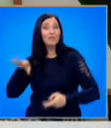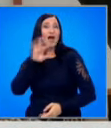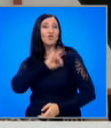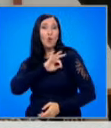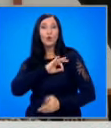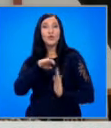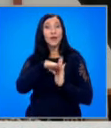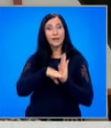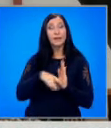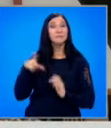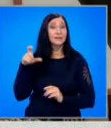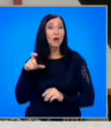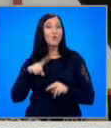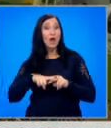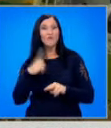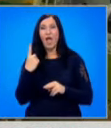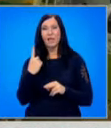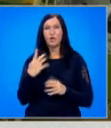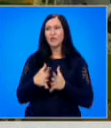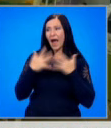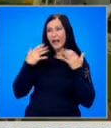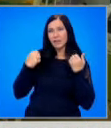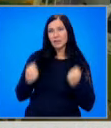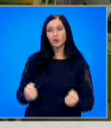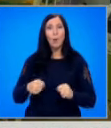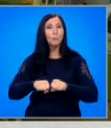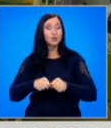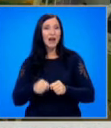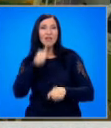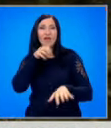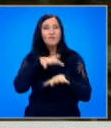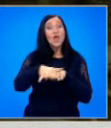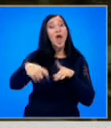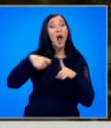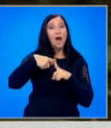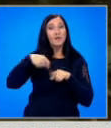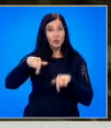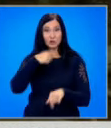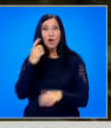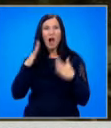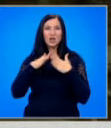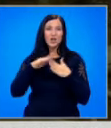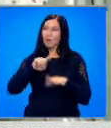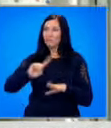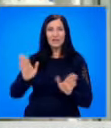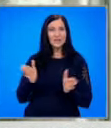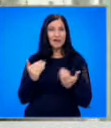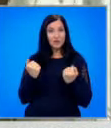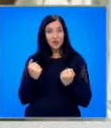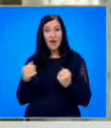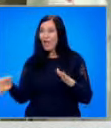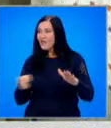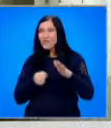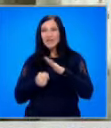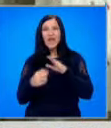критерии. Семко Нанков е един от най-тежко пострадалите от наводненията в Каравелово тази година. Къщата му е негодна за живеене. Настанен